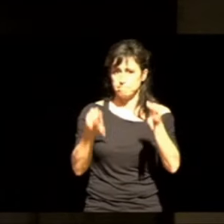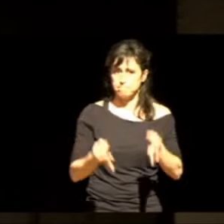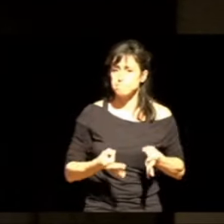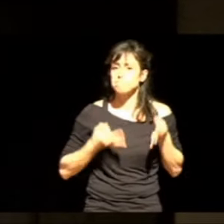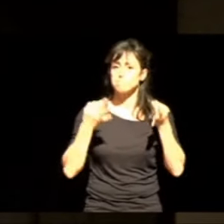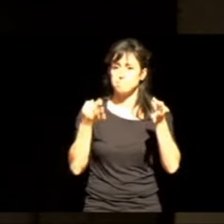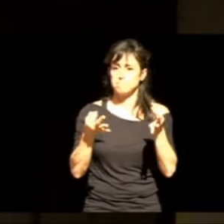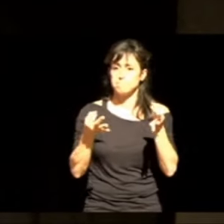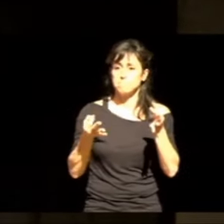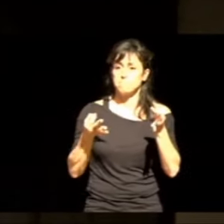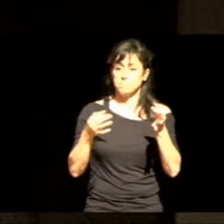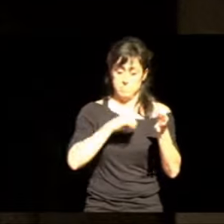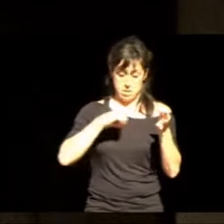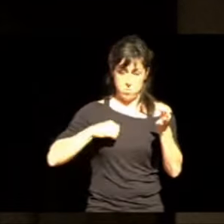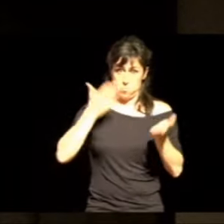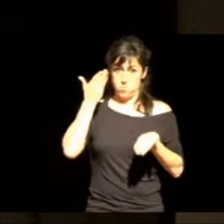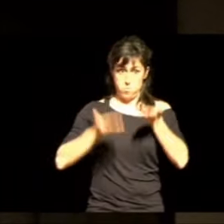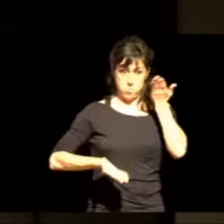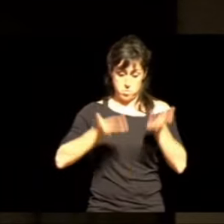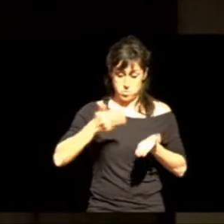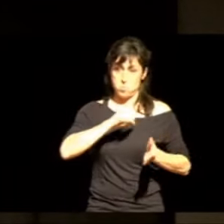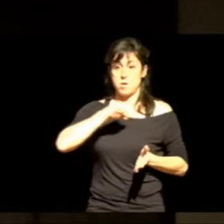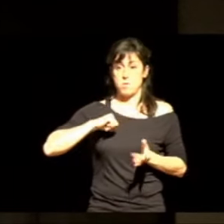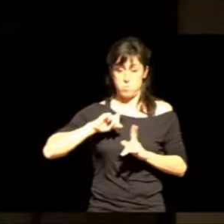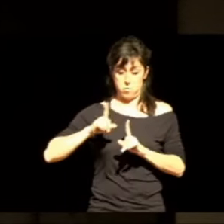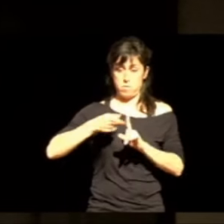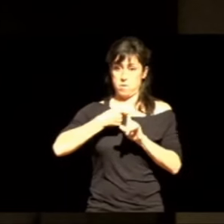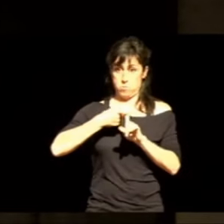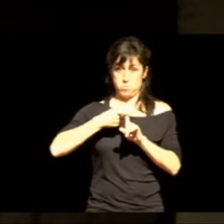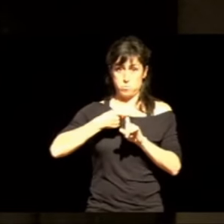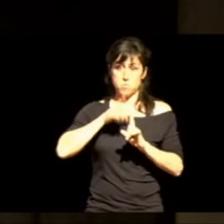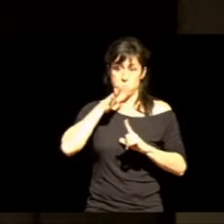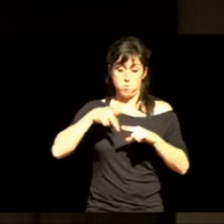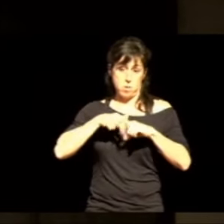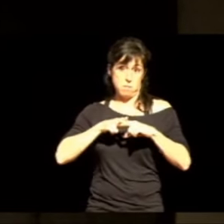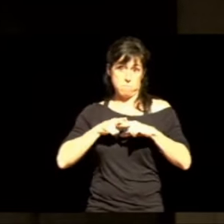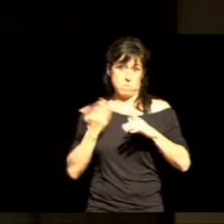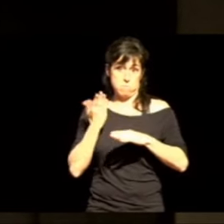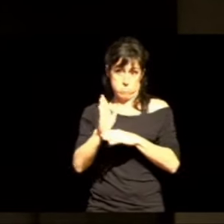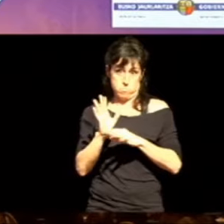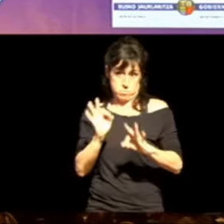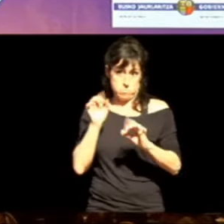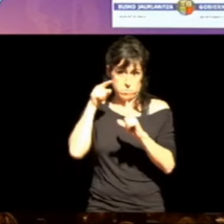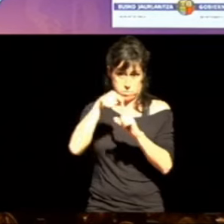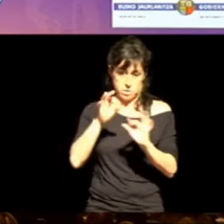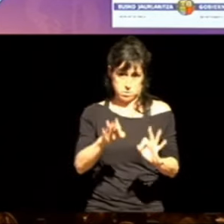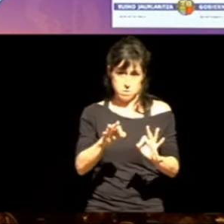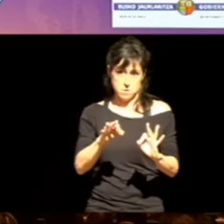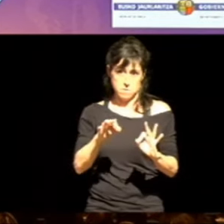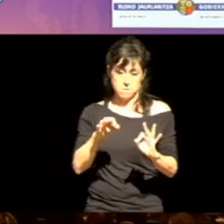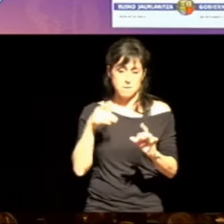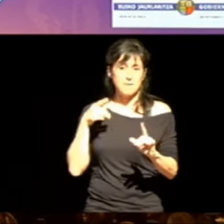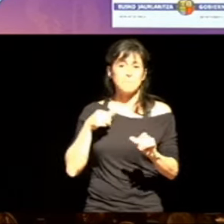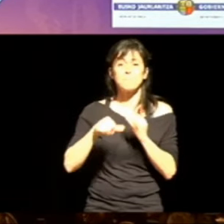ditugun autoevaluazio honetan eta autodiagnostiko honetan, proposatzen dugun autodiagnostiko honetan, eraginkortasuna